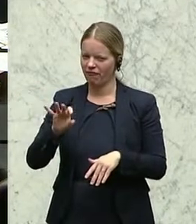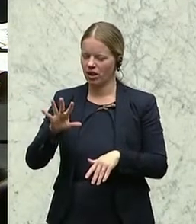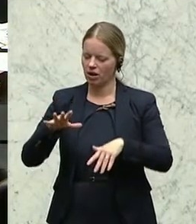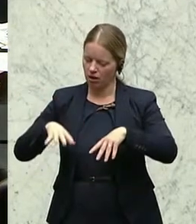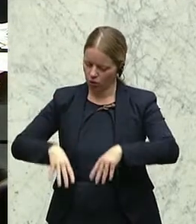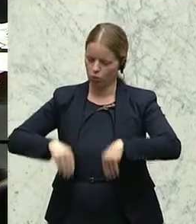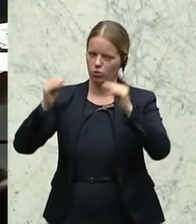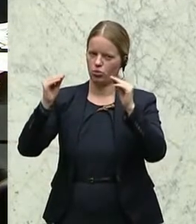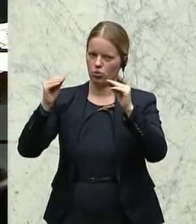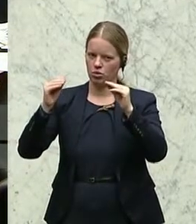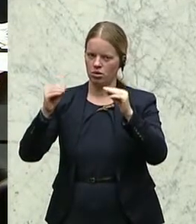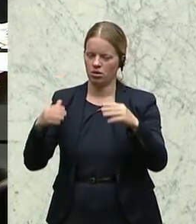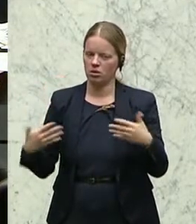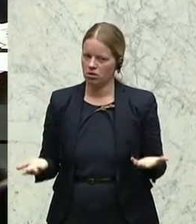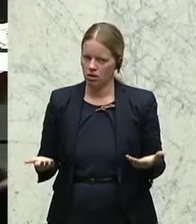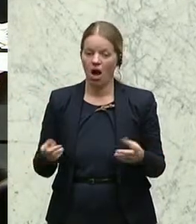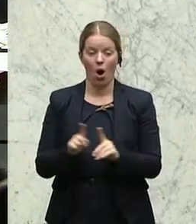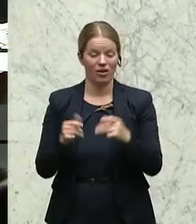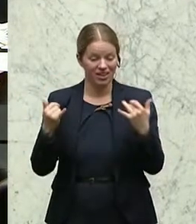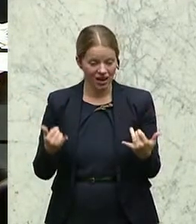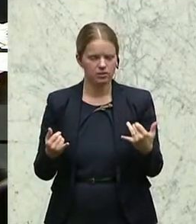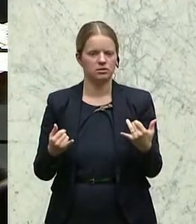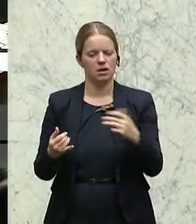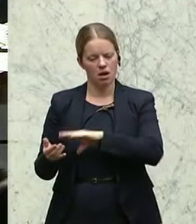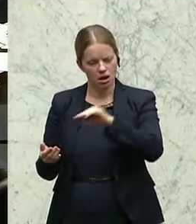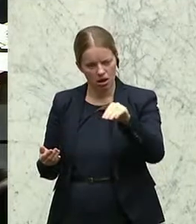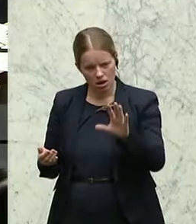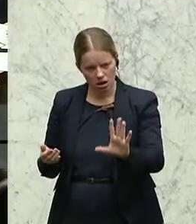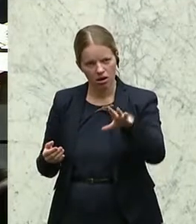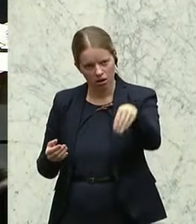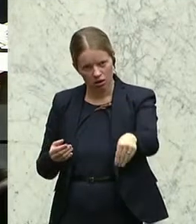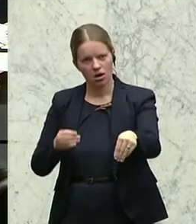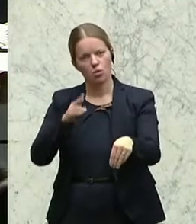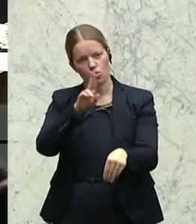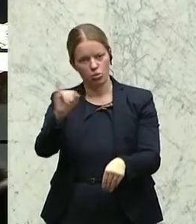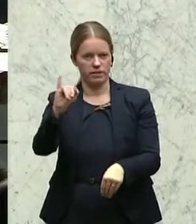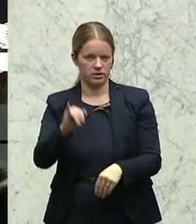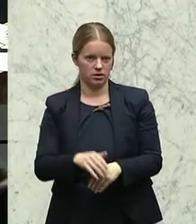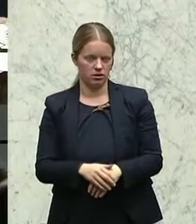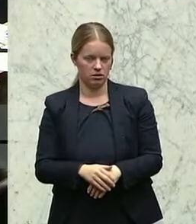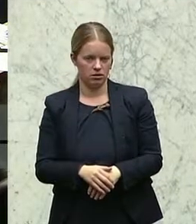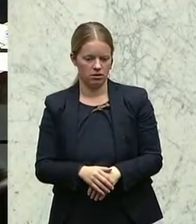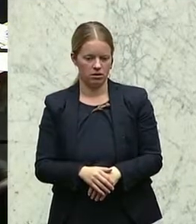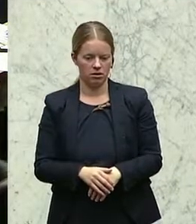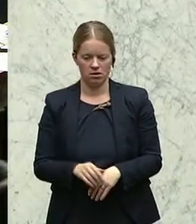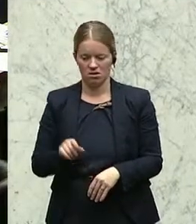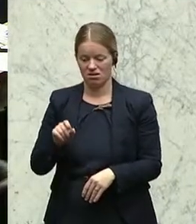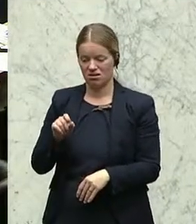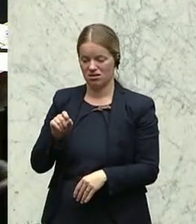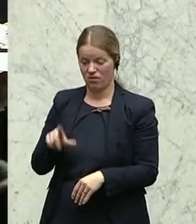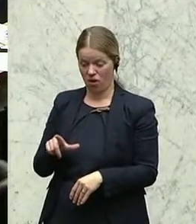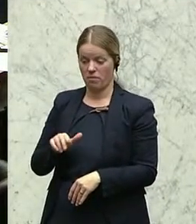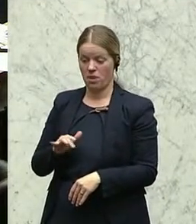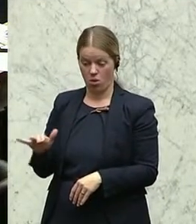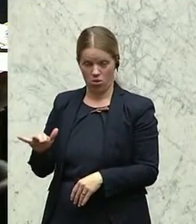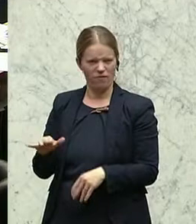hätte ausschließlich, so wie jetzt, auch an die Universität gehört. Dann könnte man unter Umständen die 12 Millionen, die für das BIFI insgesamt im Rahmen